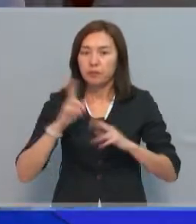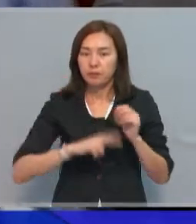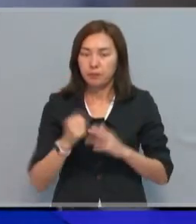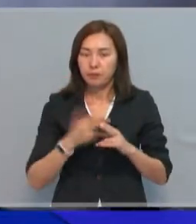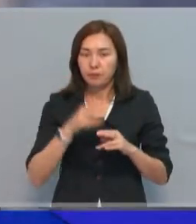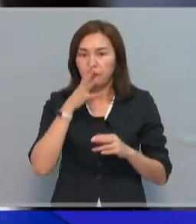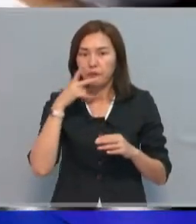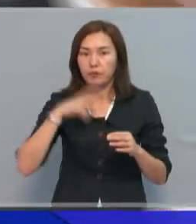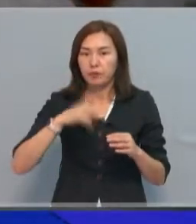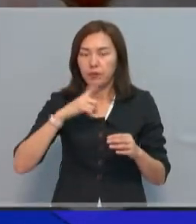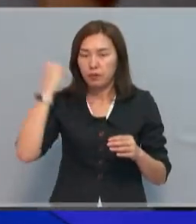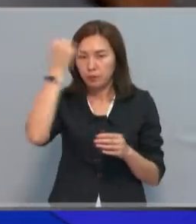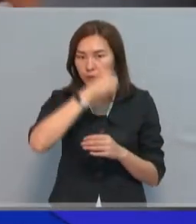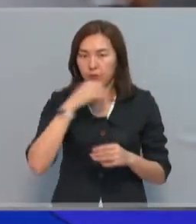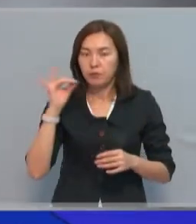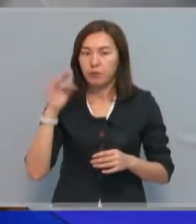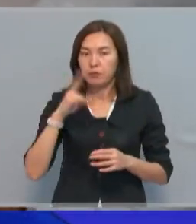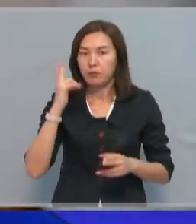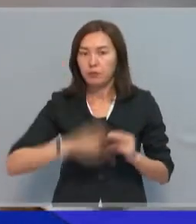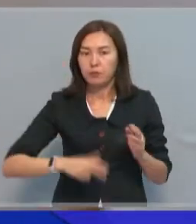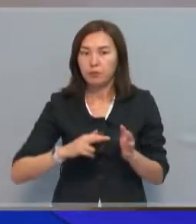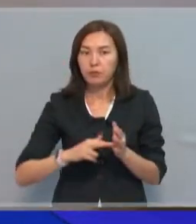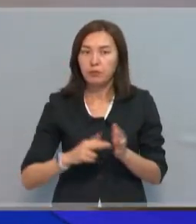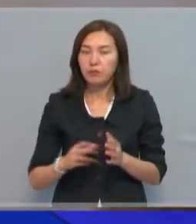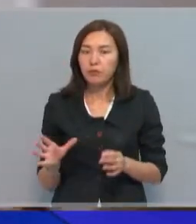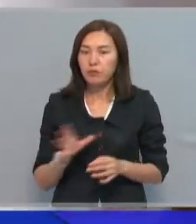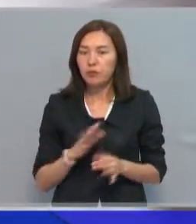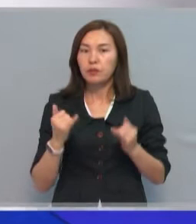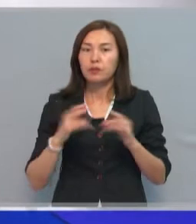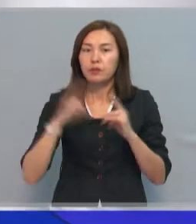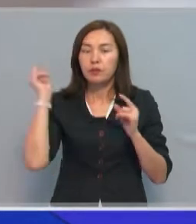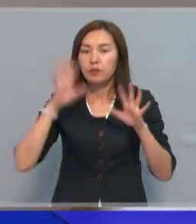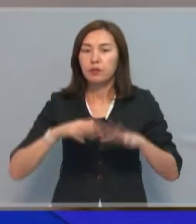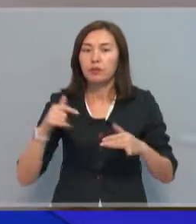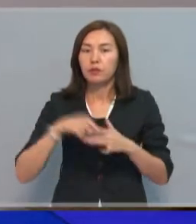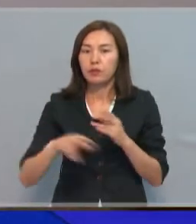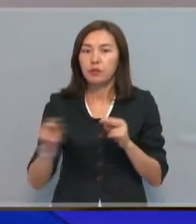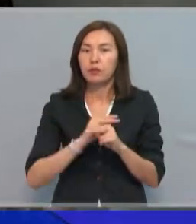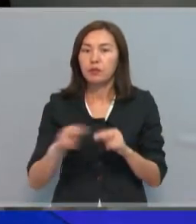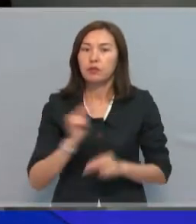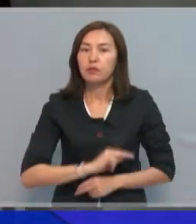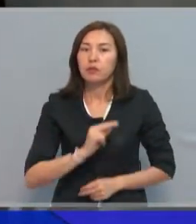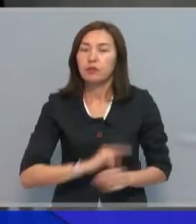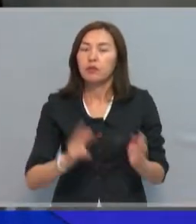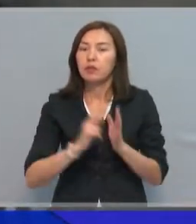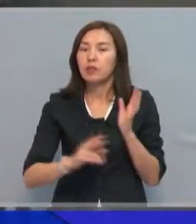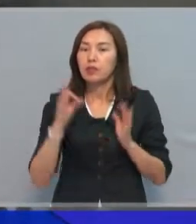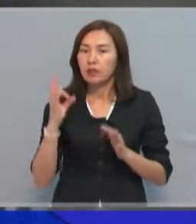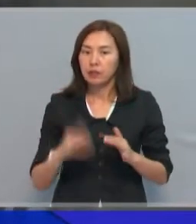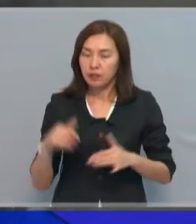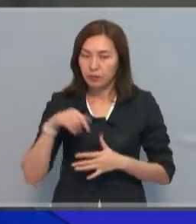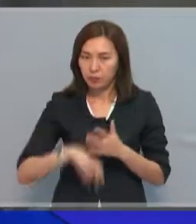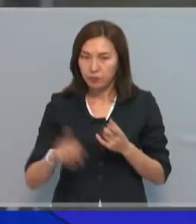құрылысын биыл, яғни 2021 жылы шілде айында аяқтауды жоспарлап отыр. Қазір оқу орнында ішкі және сыртқы әрлеу жұмыстары 80%,